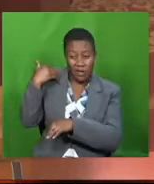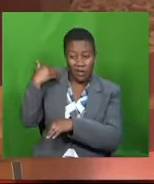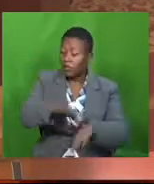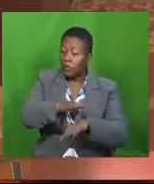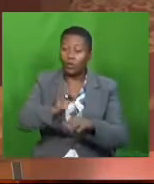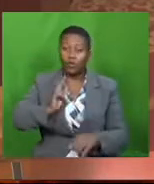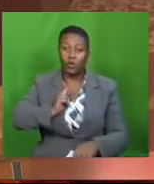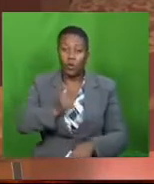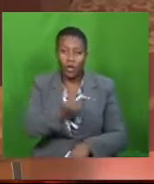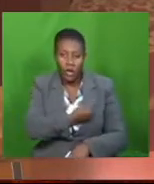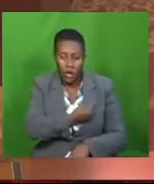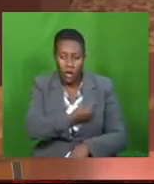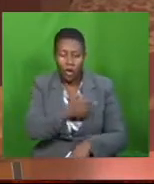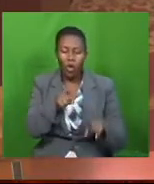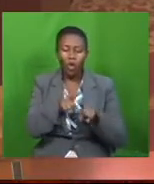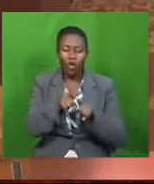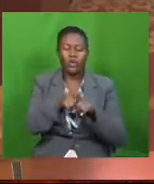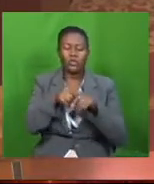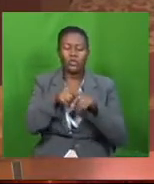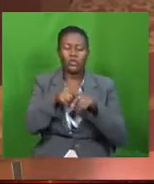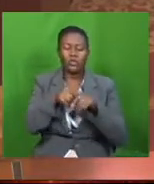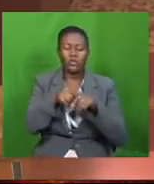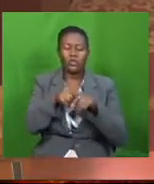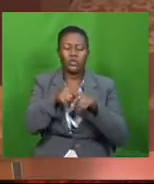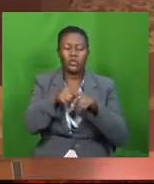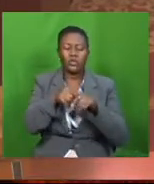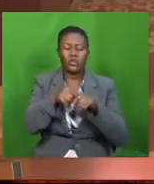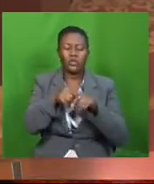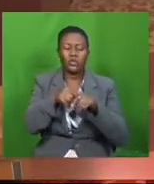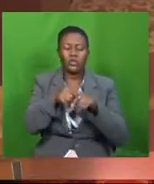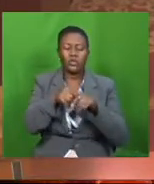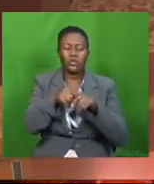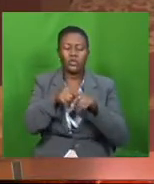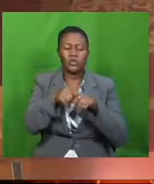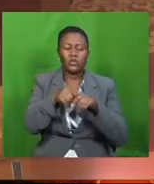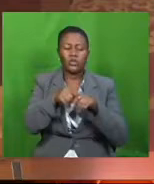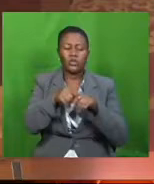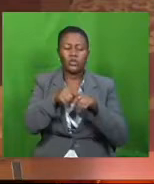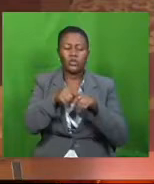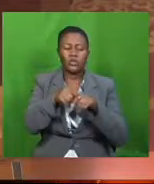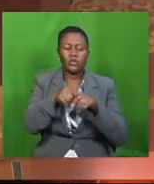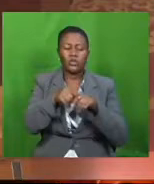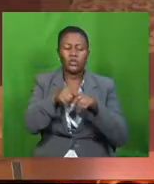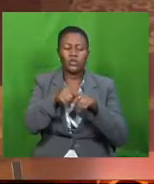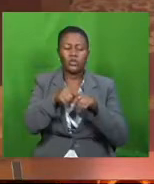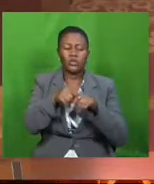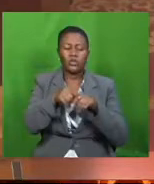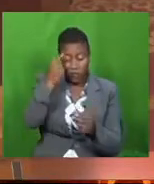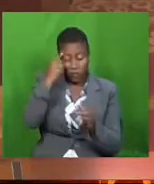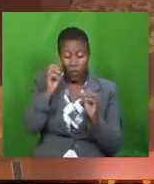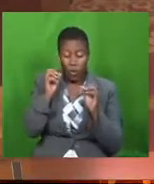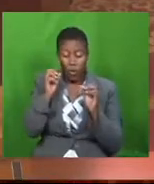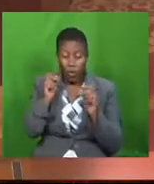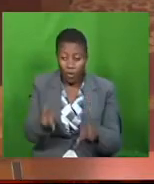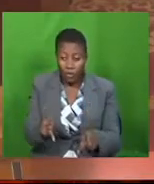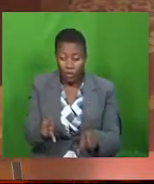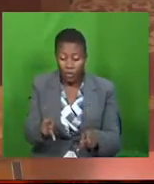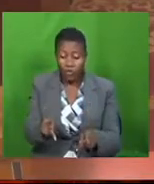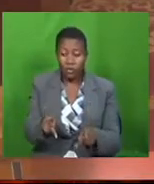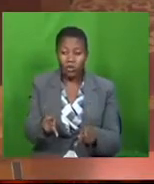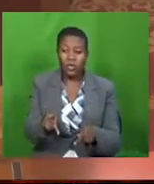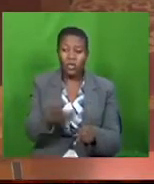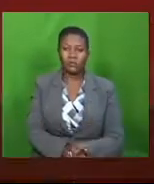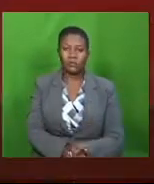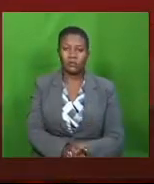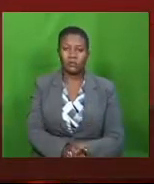wadaroma kulunu ewo mu no kire se wa kire ye se sika e baaye ni yansu ya fra wono ya